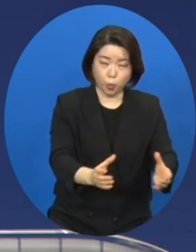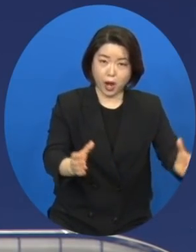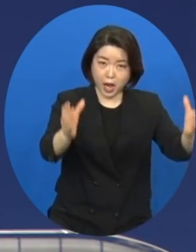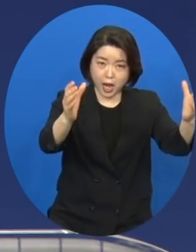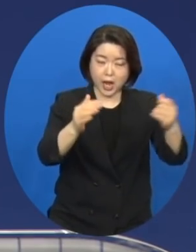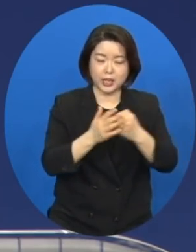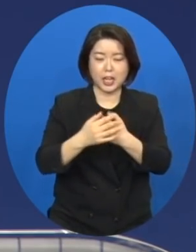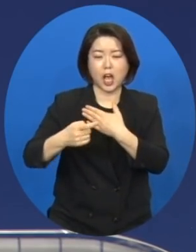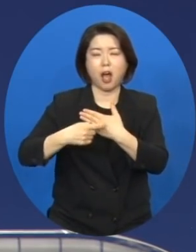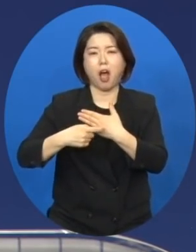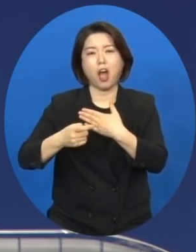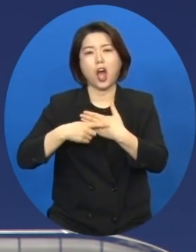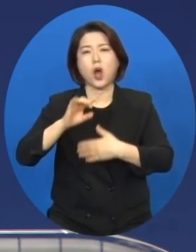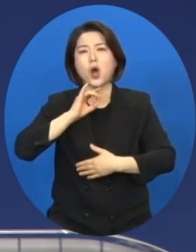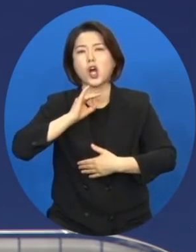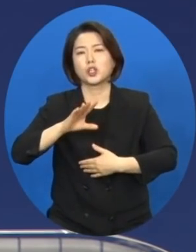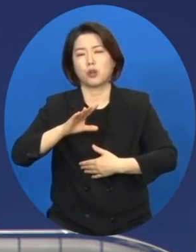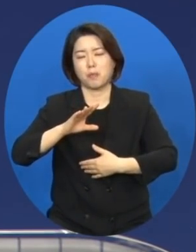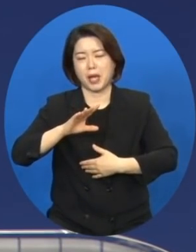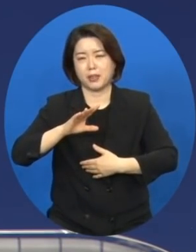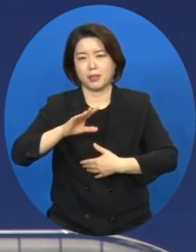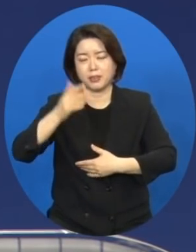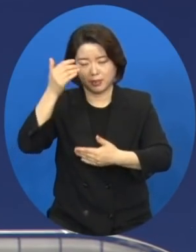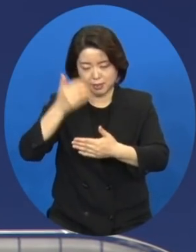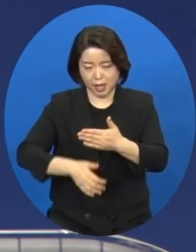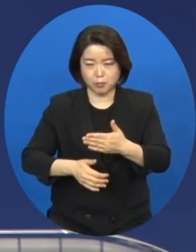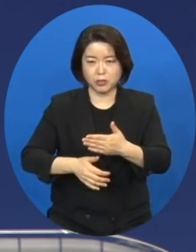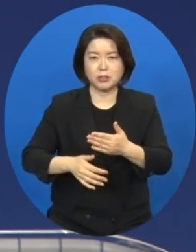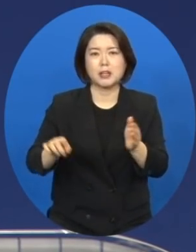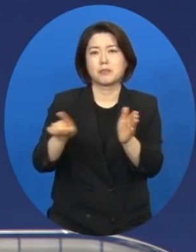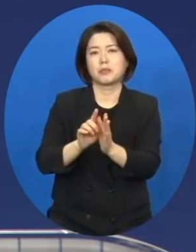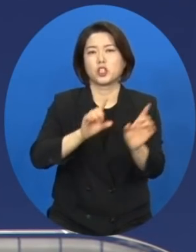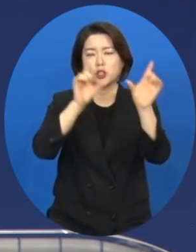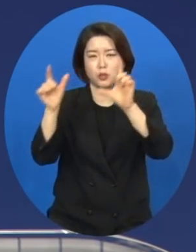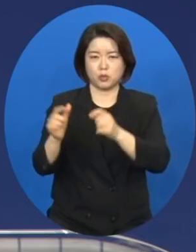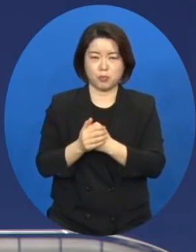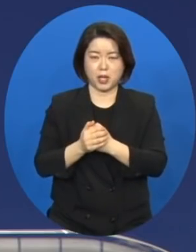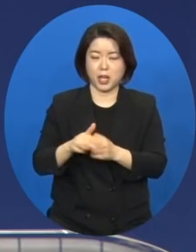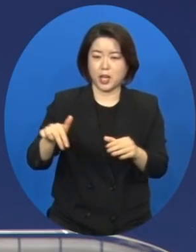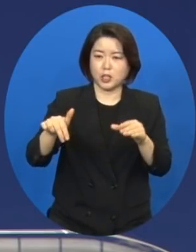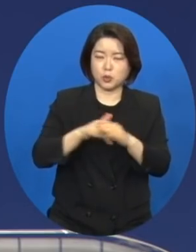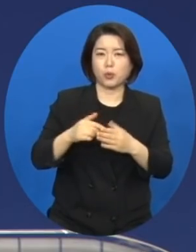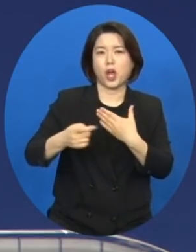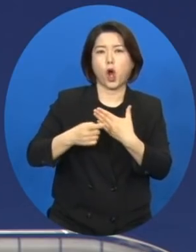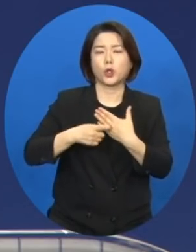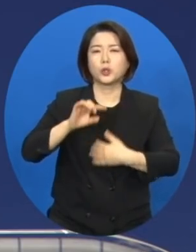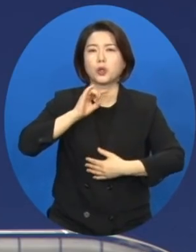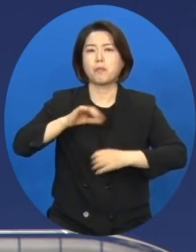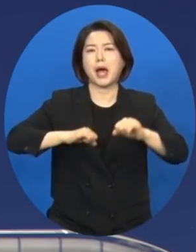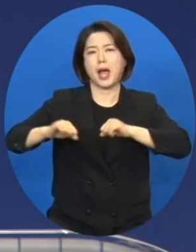그저 껍데기만 남은 신앙생활, 종교 허례 허식,